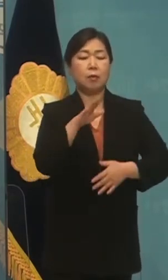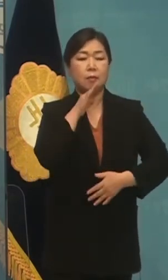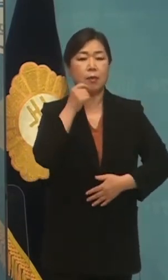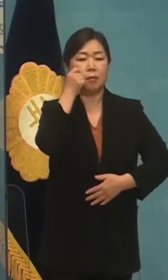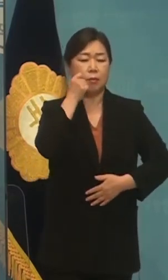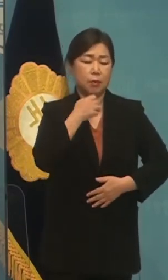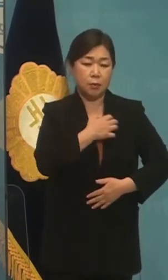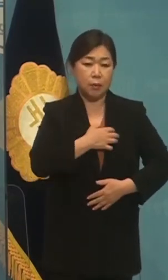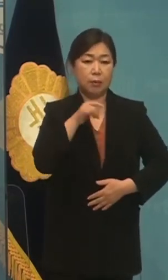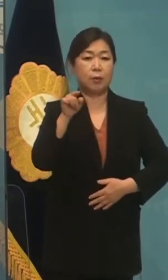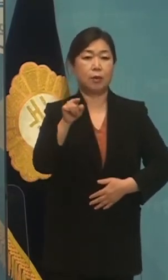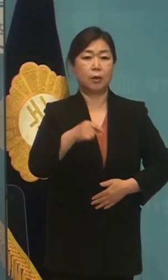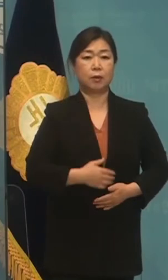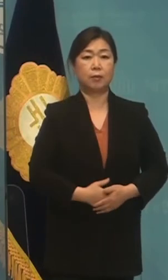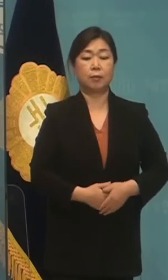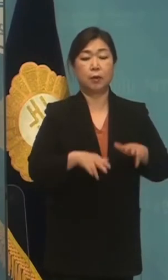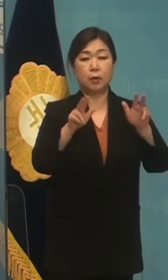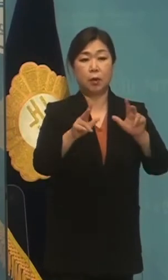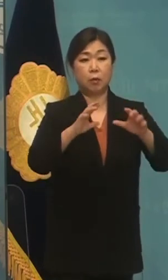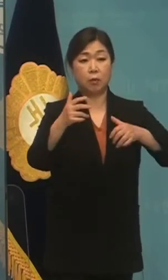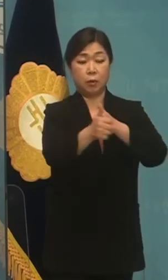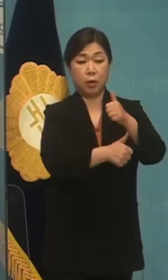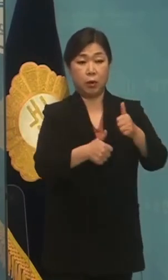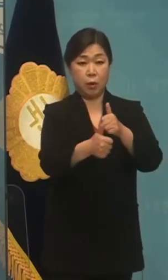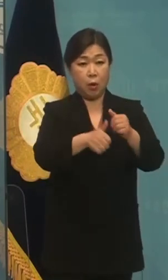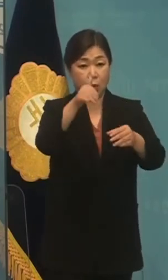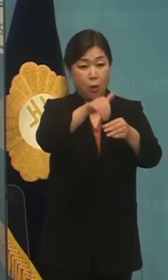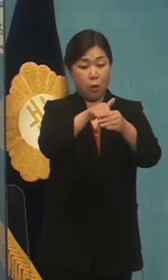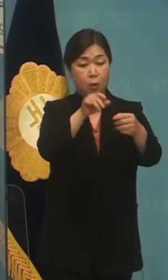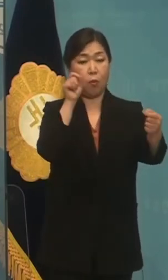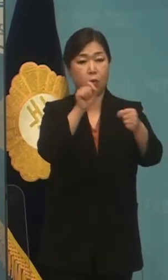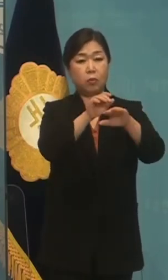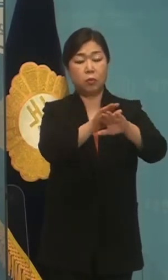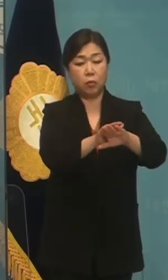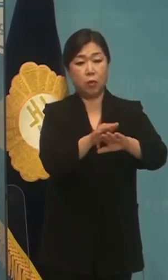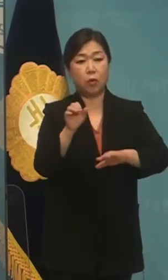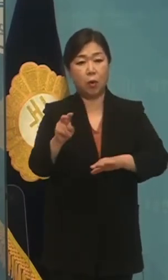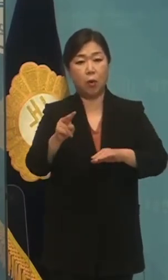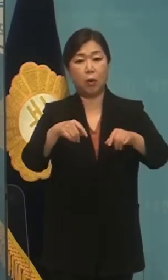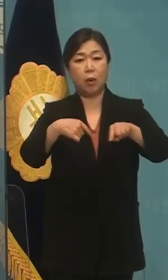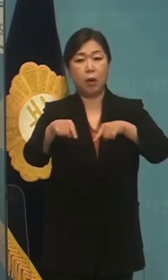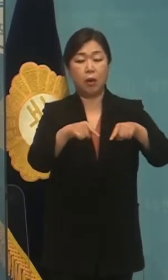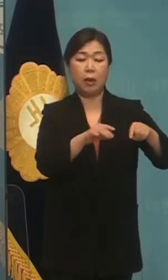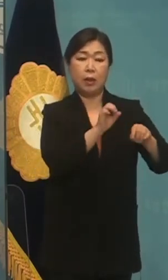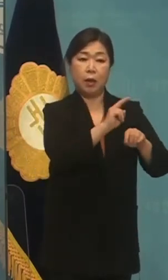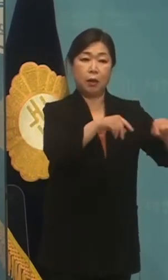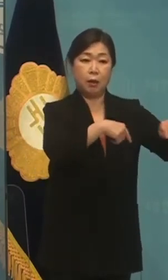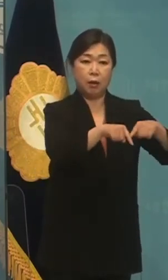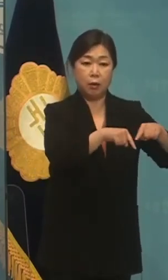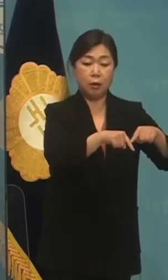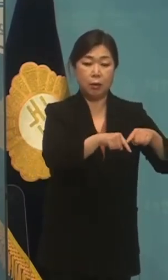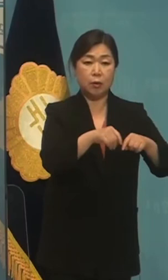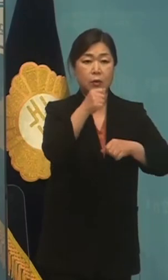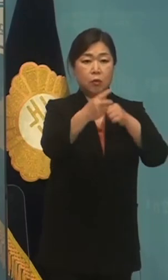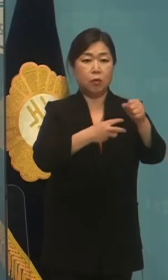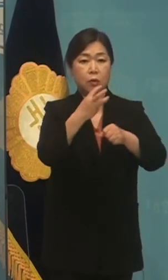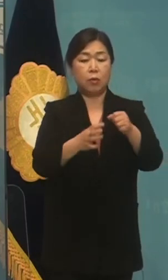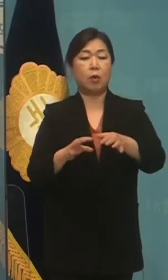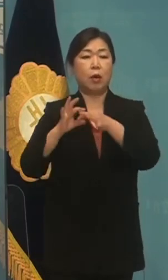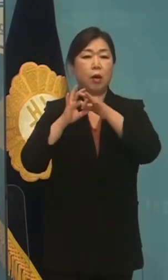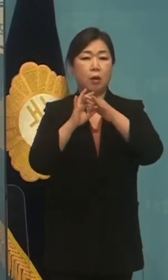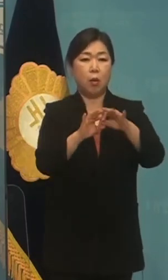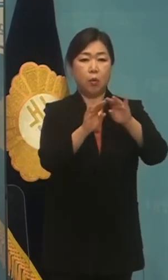느낍니다. 지금 국회에서 선거를 앞두고 집권여당과 제1야당이 수십 년째